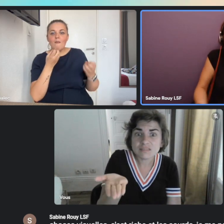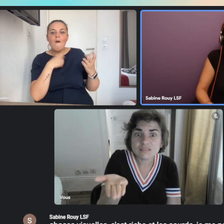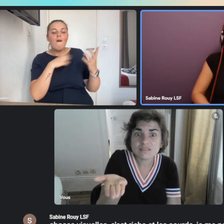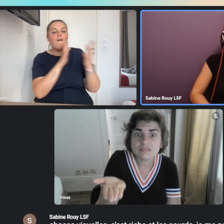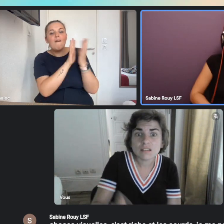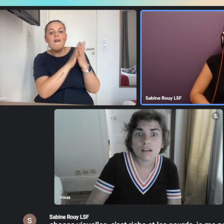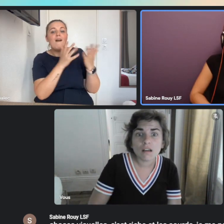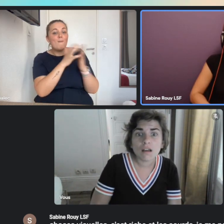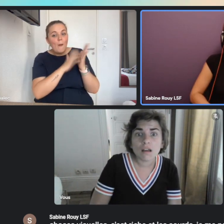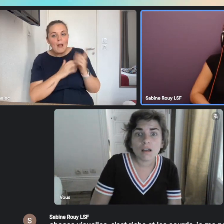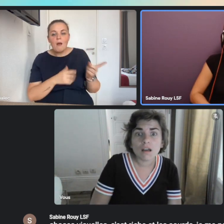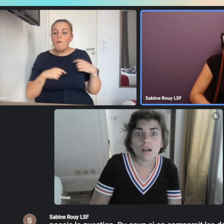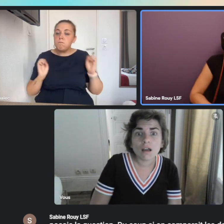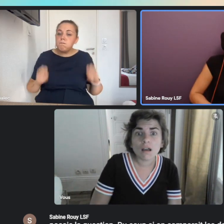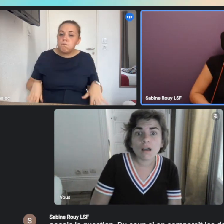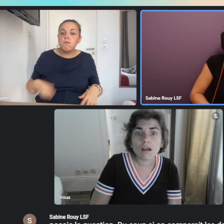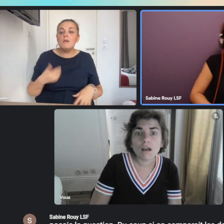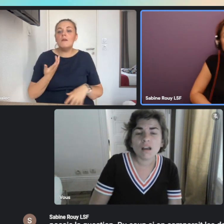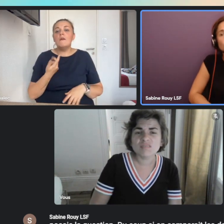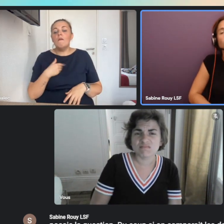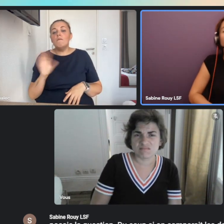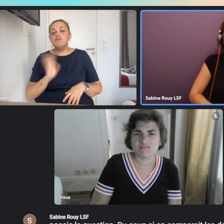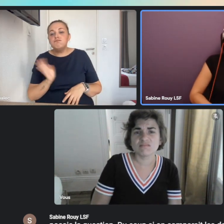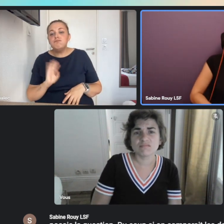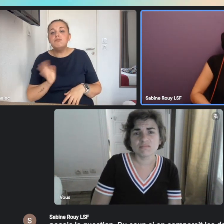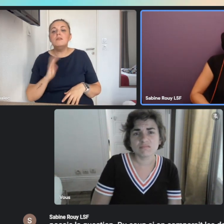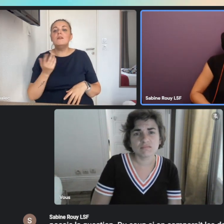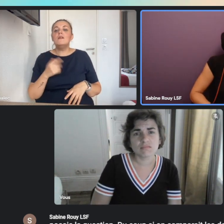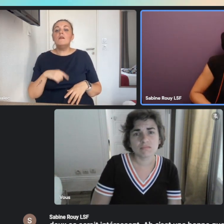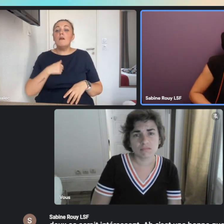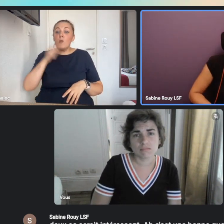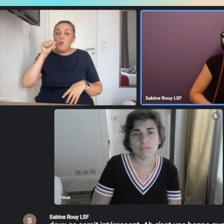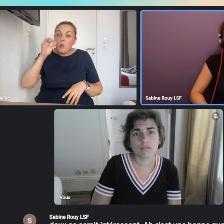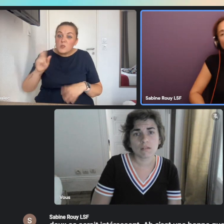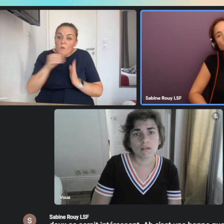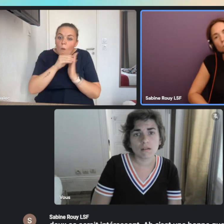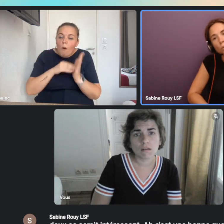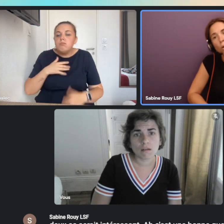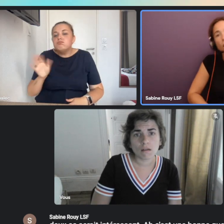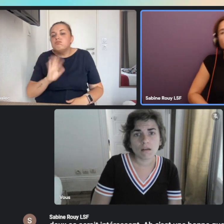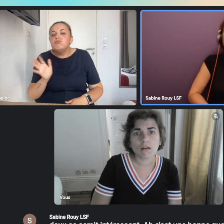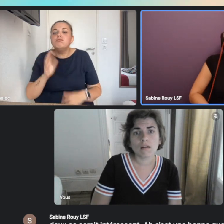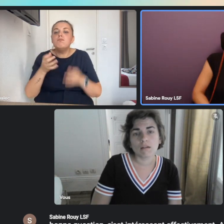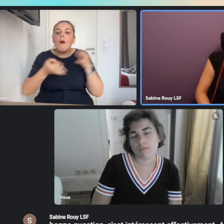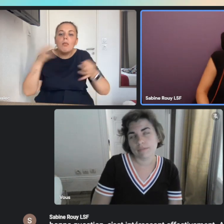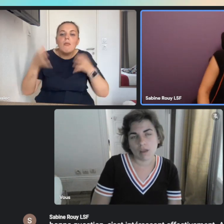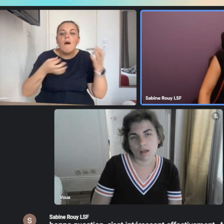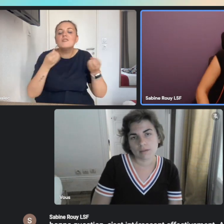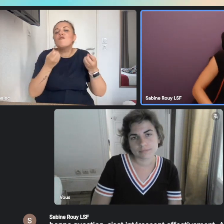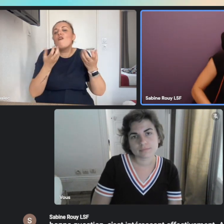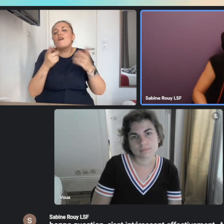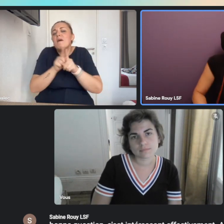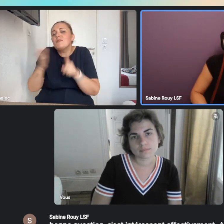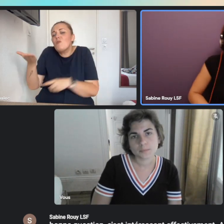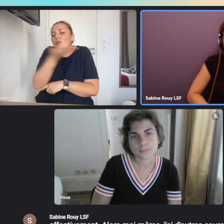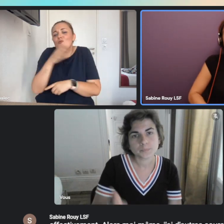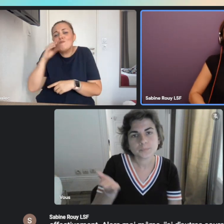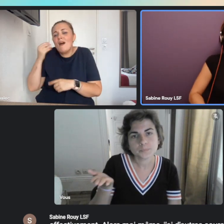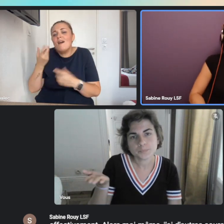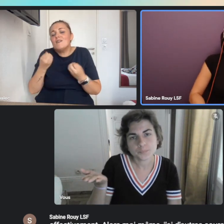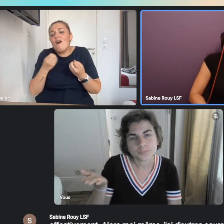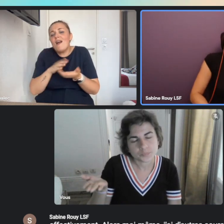autour de moi qui utilisent le bullet journal. Souvent, je demande, je dis: «Ah bah oui, j'ai essayé, mais j'ai laissé tomber. Oh bah non. Oh mais noter tous les jours, non, c'est pas le